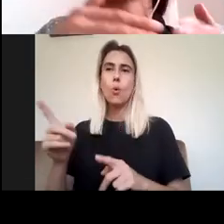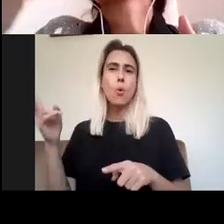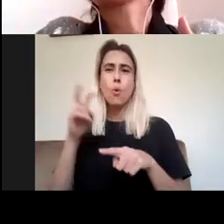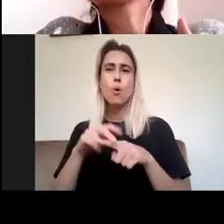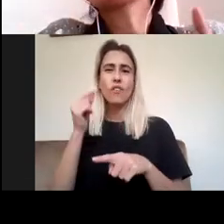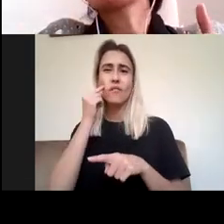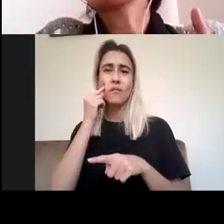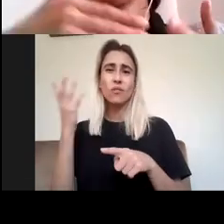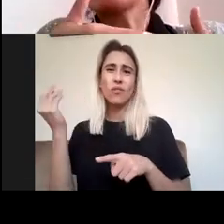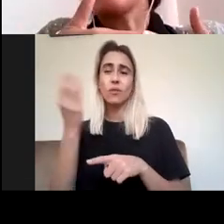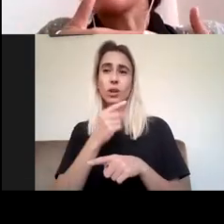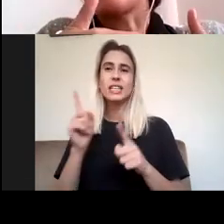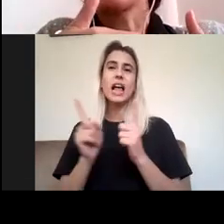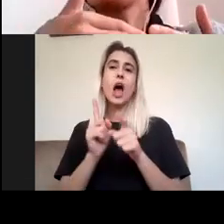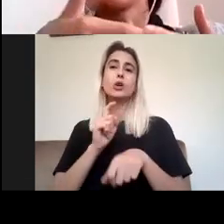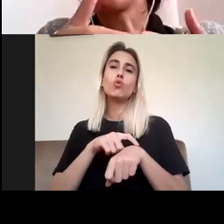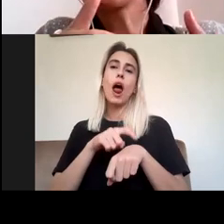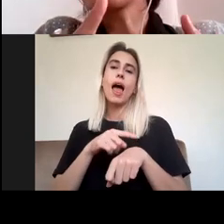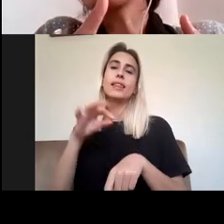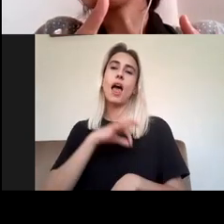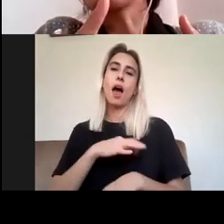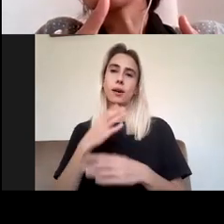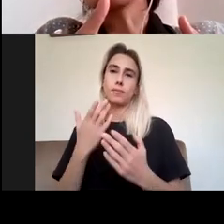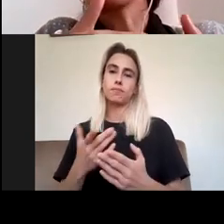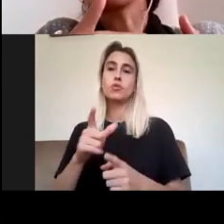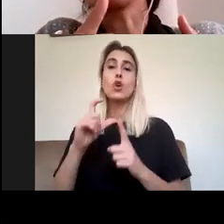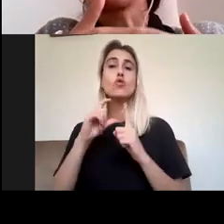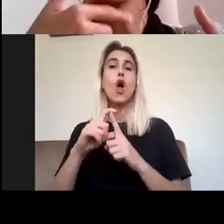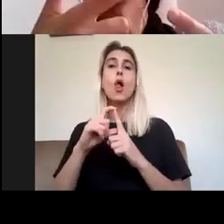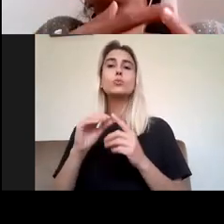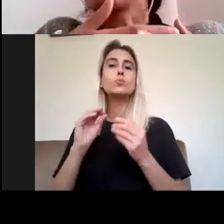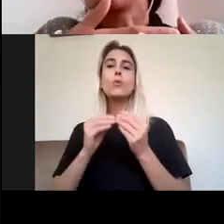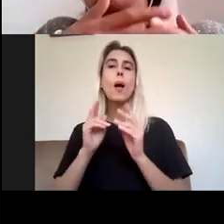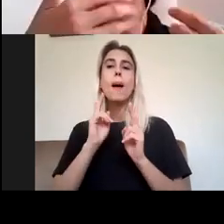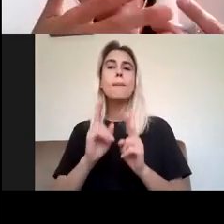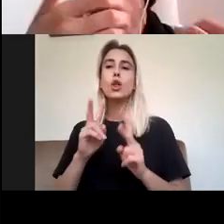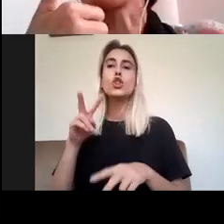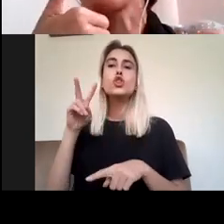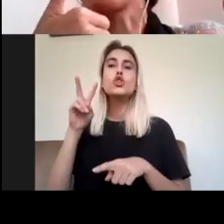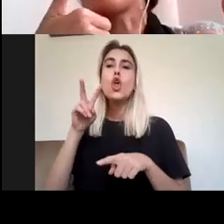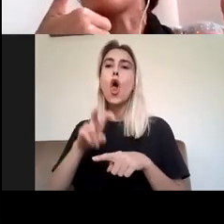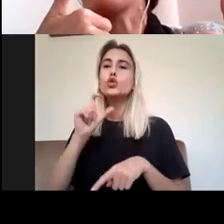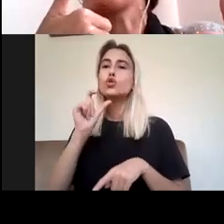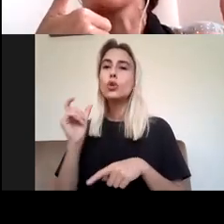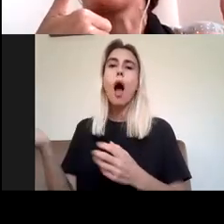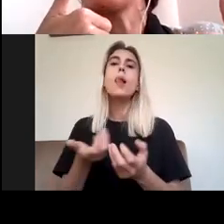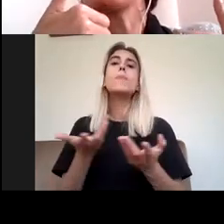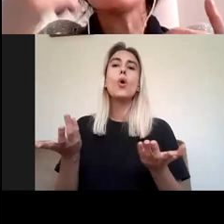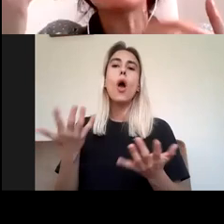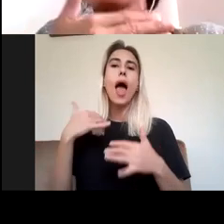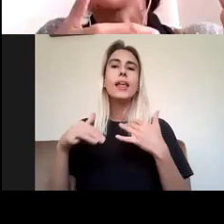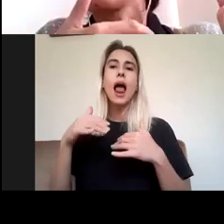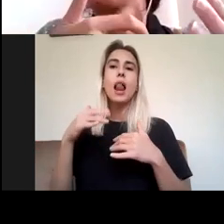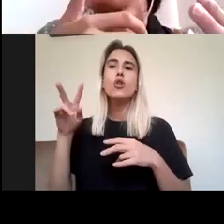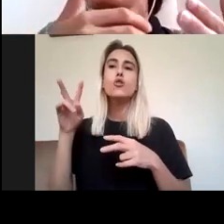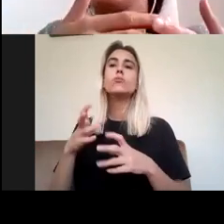de kısa sürede kâra geçerler. Dolmuşlarda temel sorun şu, yolcuyu almıyor. Bir bırakın yolcuyu, engelli yolcuyu almayı, onu